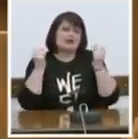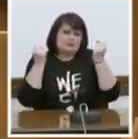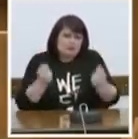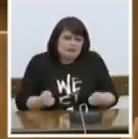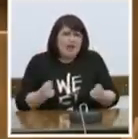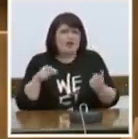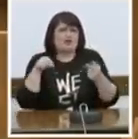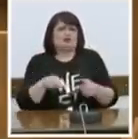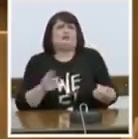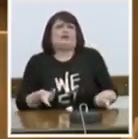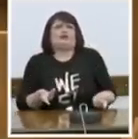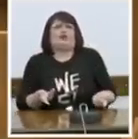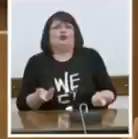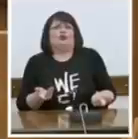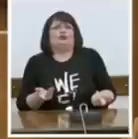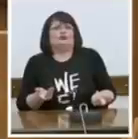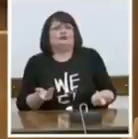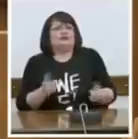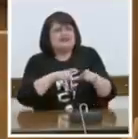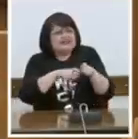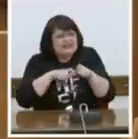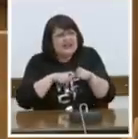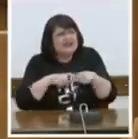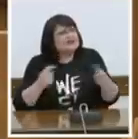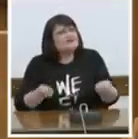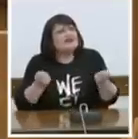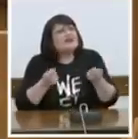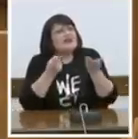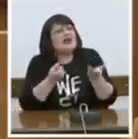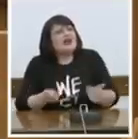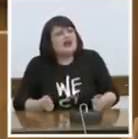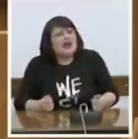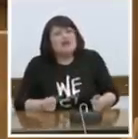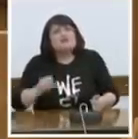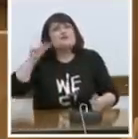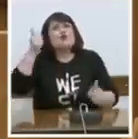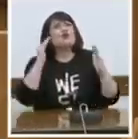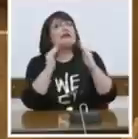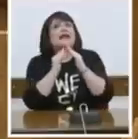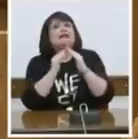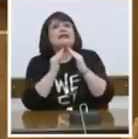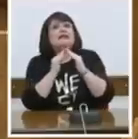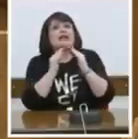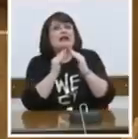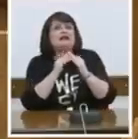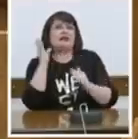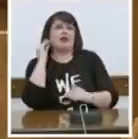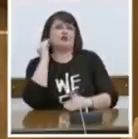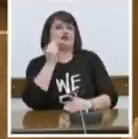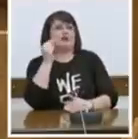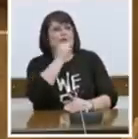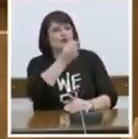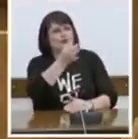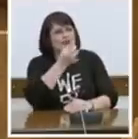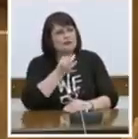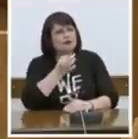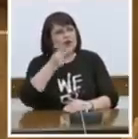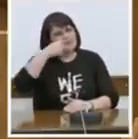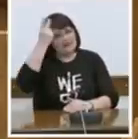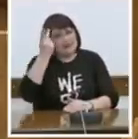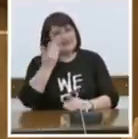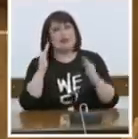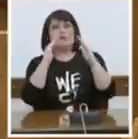από αυτή την μάστιγα. Τι θα κάνετε με την πρώτη κατοικία? Άκουσα τον Πρωθυπουργό να μιλά για το δικαίωμα στη